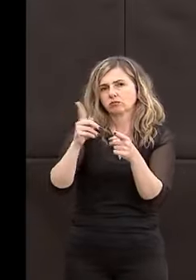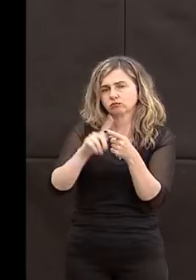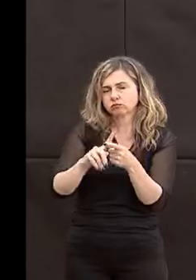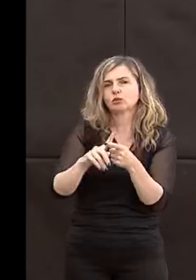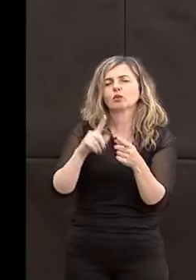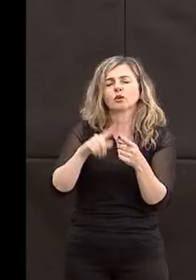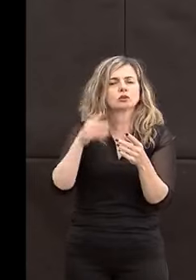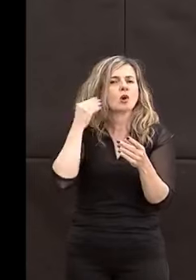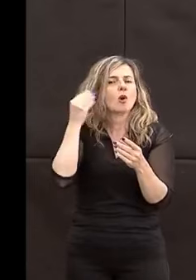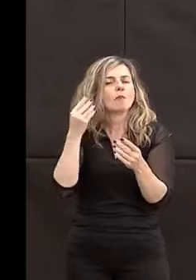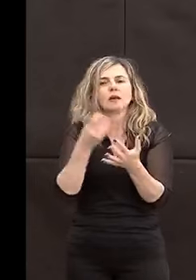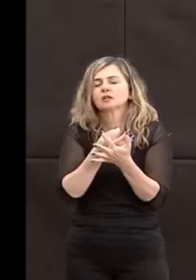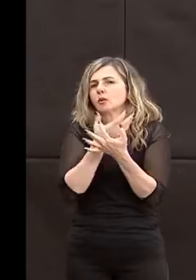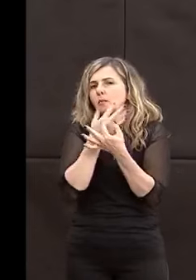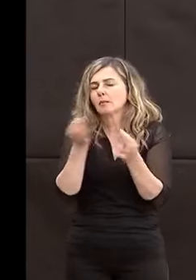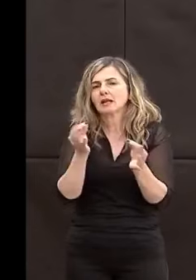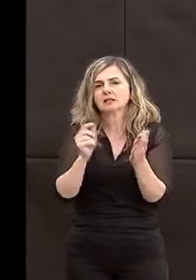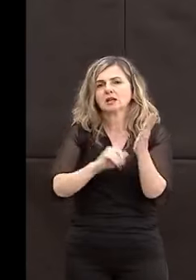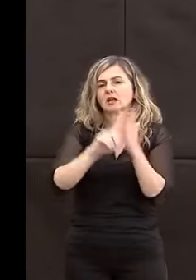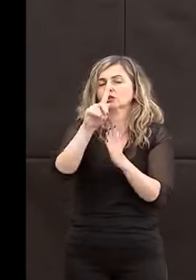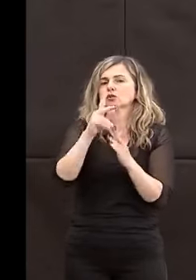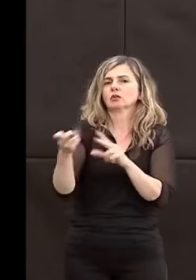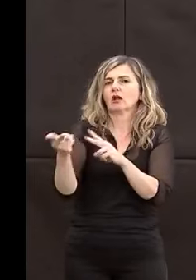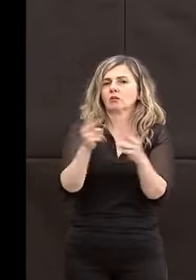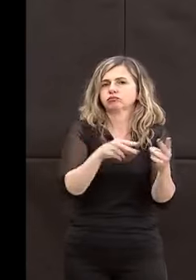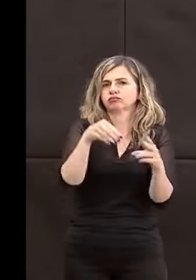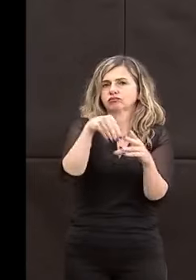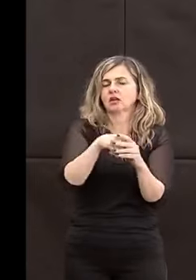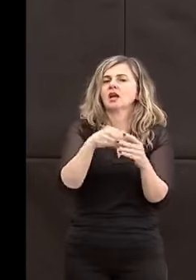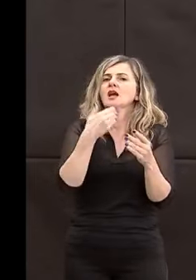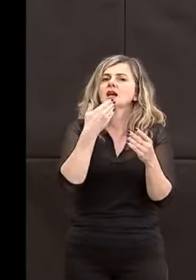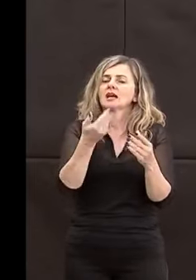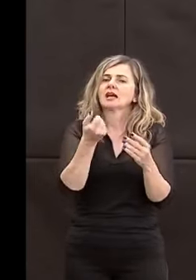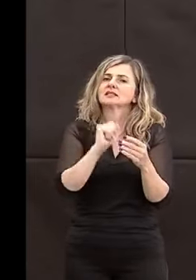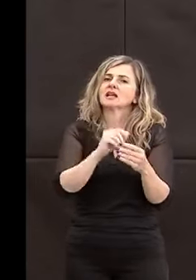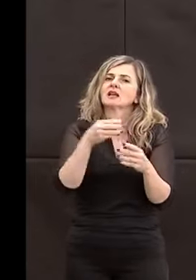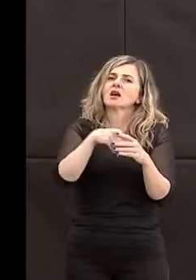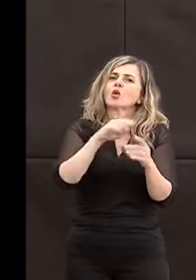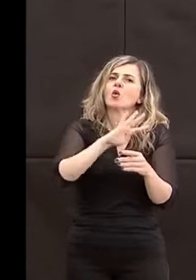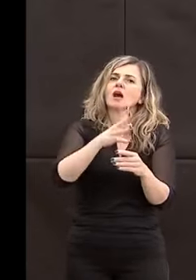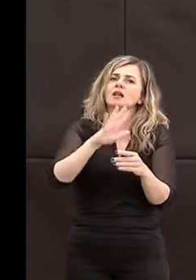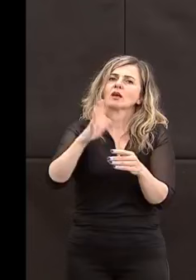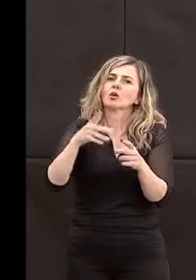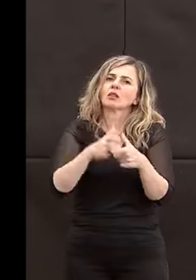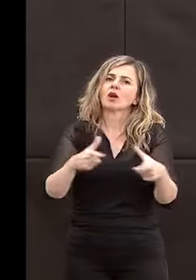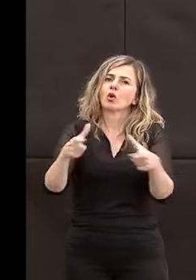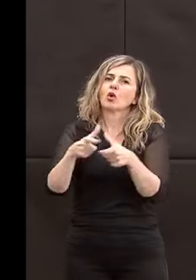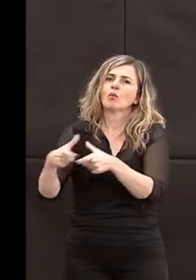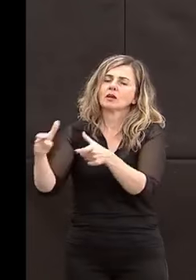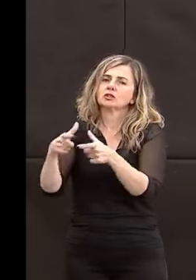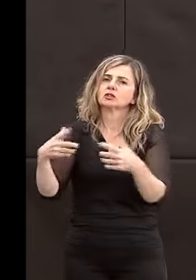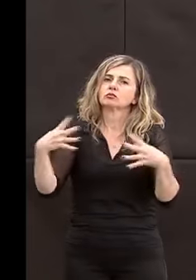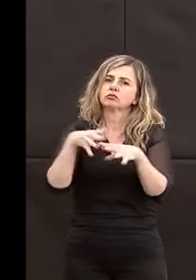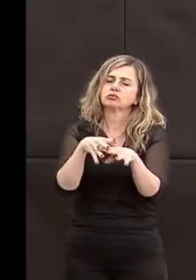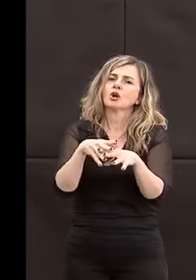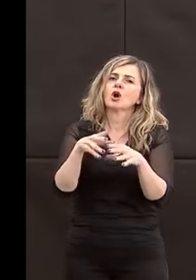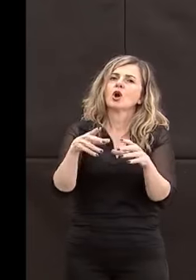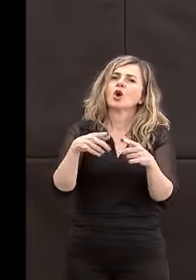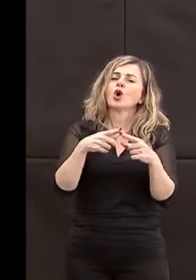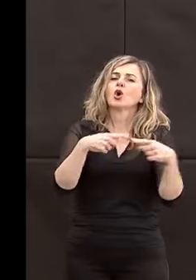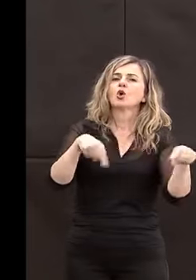un ottimo risultato che ieri siamo riusciti a portare e ovviamente ringrazio anche la quarta e la quinta commissione composta appunto dai consiglieri